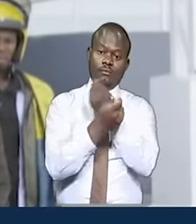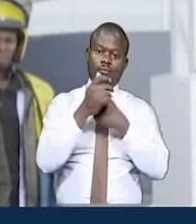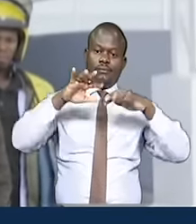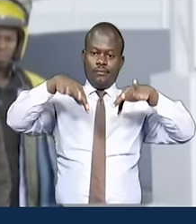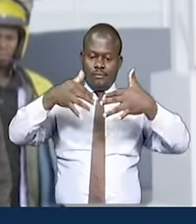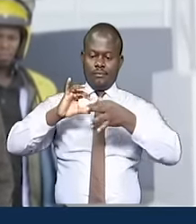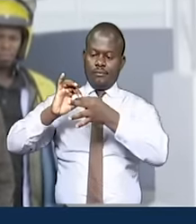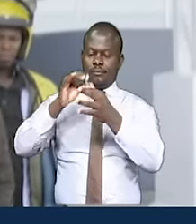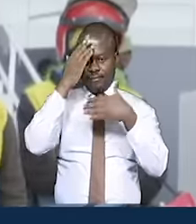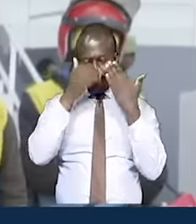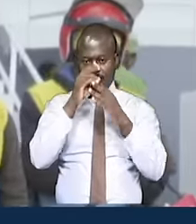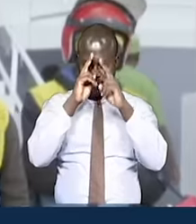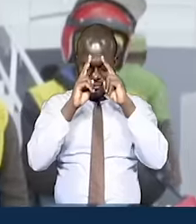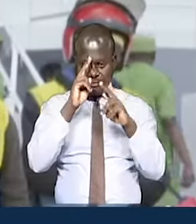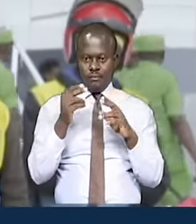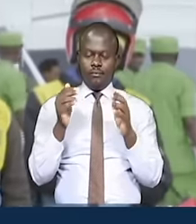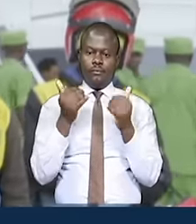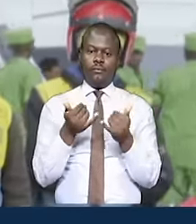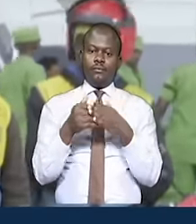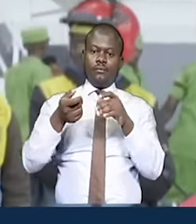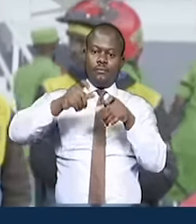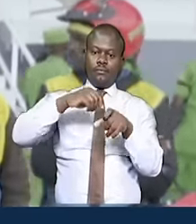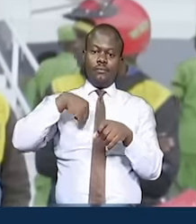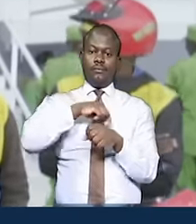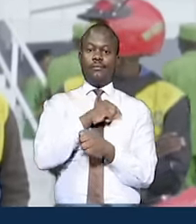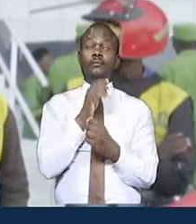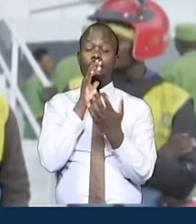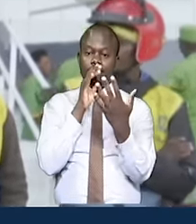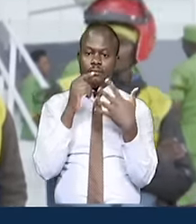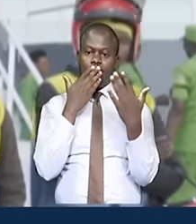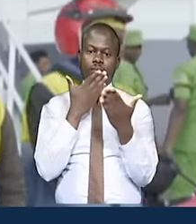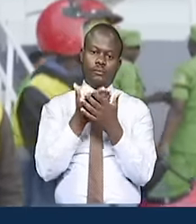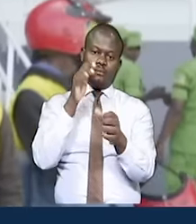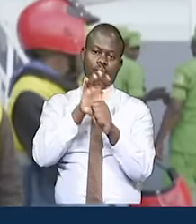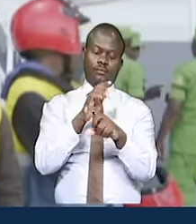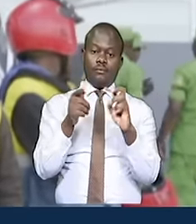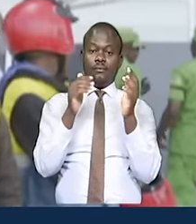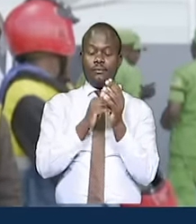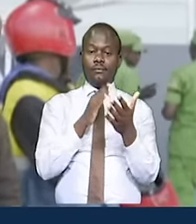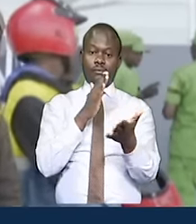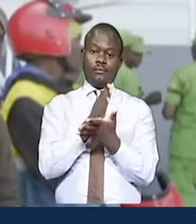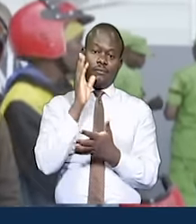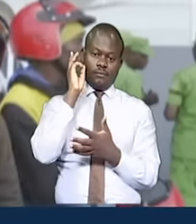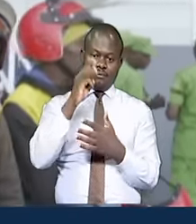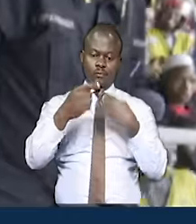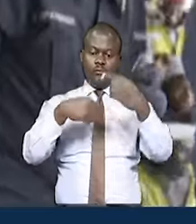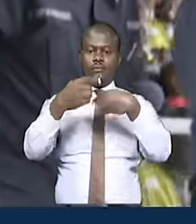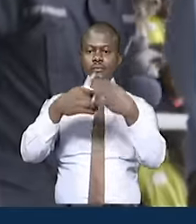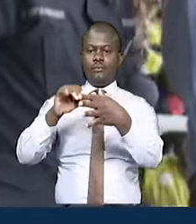tugiye gufatanya kugira ngo yubahirizwe icyo nongeraho nuko mu byukuri twiteze byinshi byiza kandi mu by'ukuri tuzakomeza